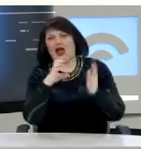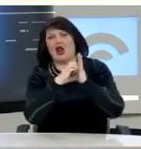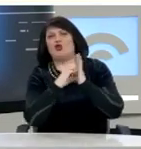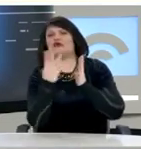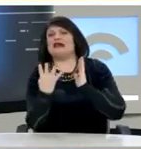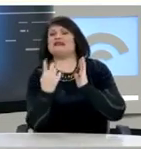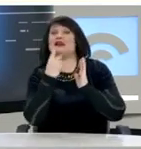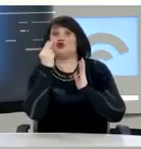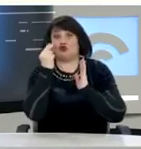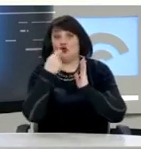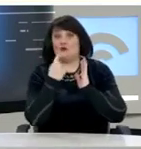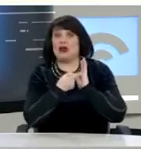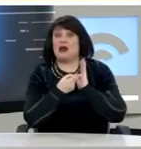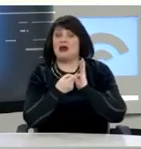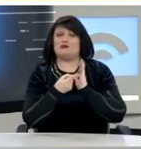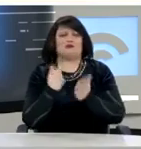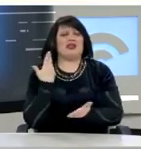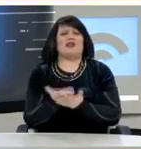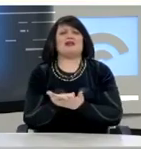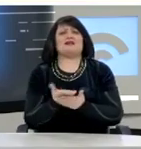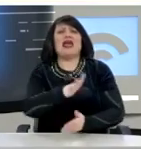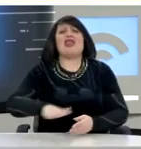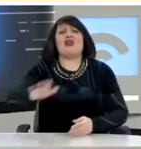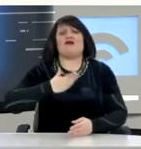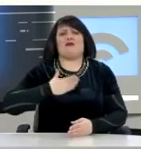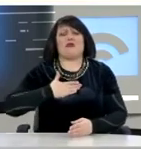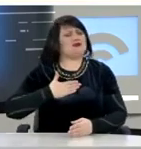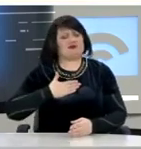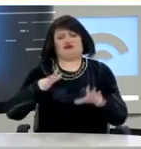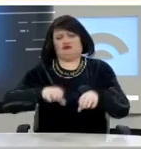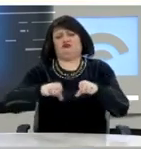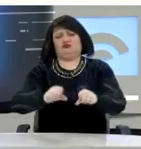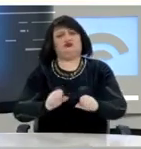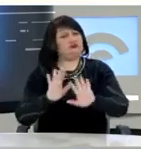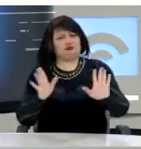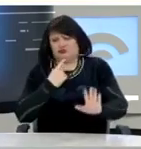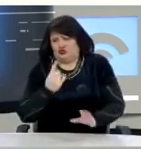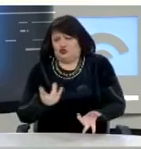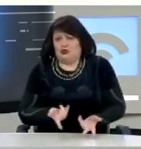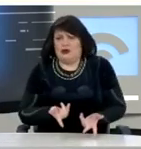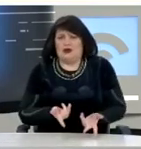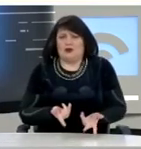4, δεν έχει καμιά διεκδίκηση επί των εδαφών μας. Να συνεννοούμαστε.